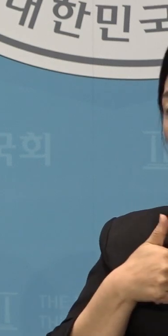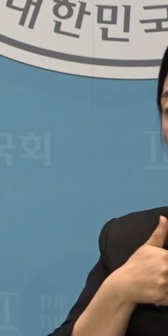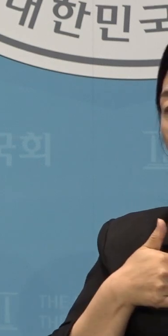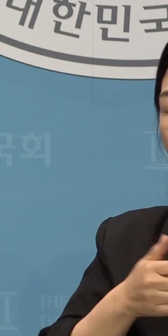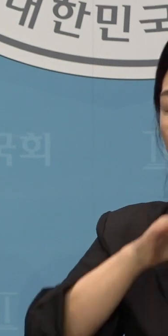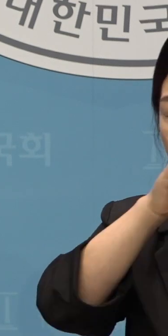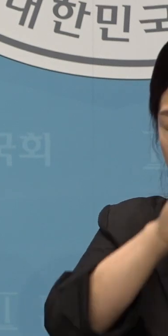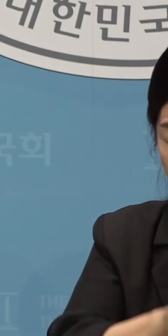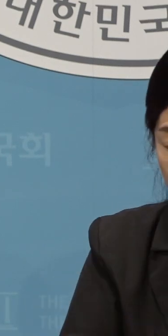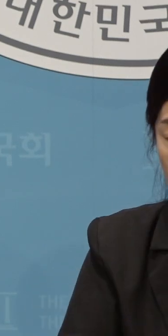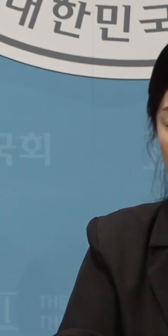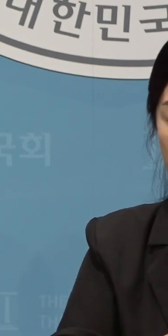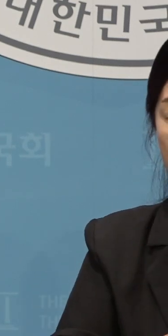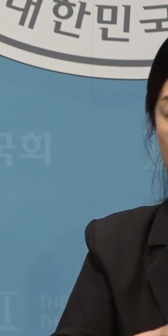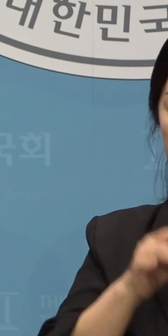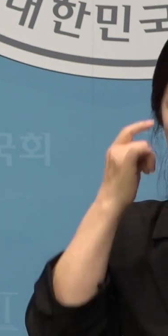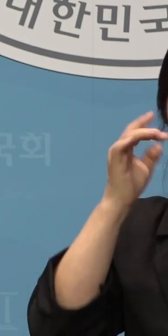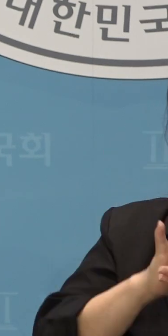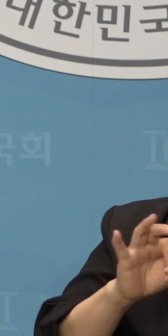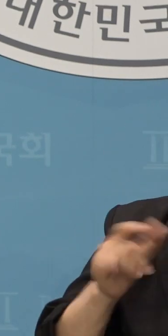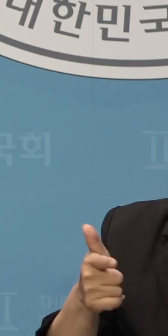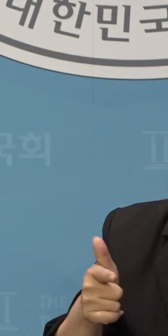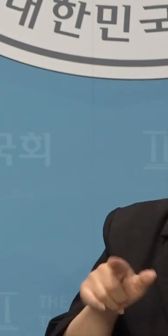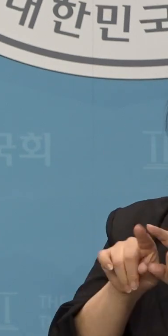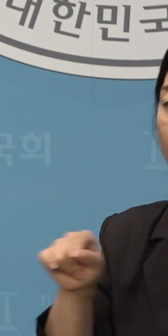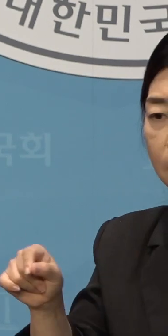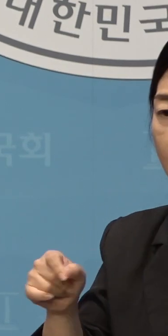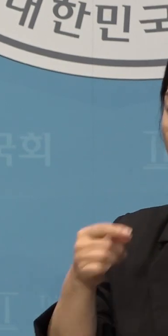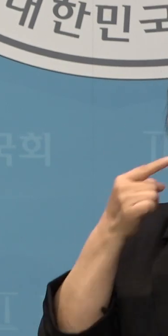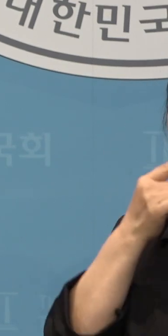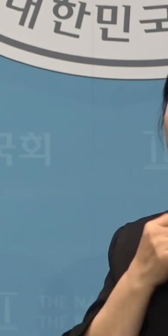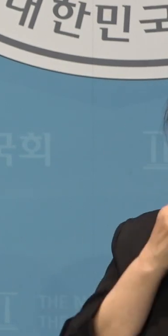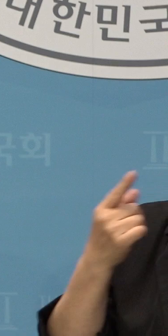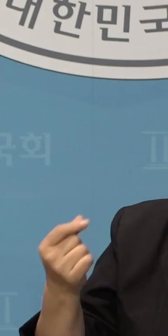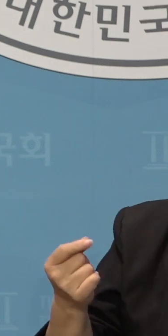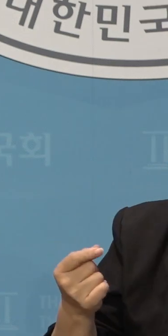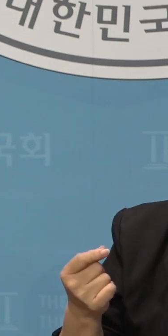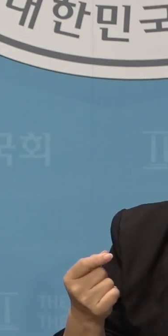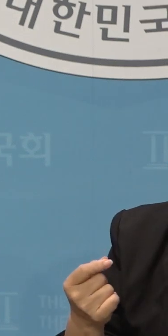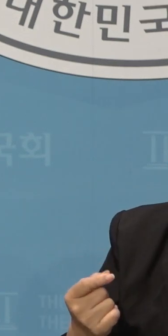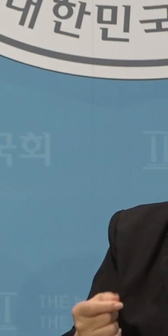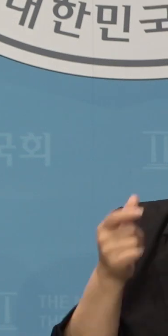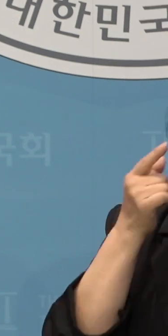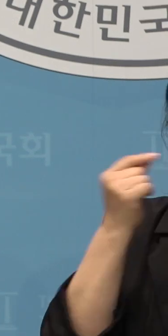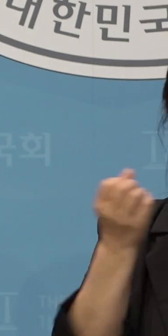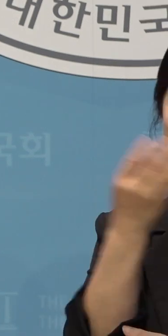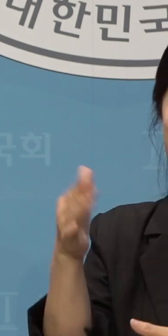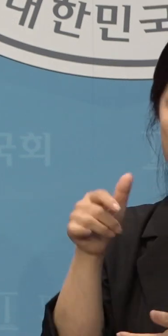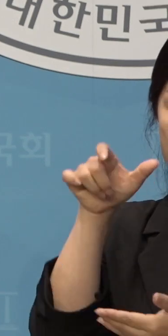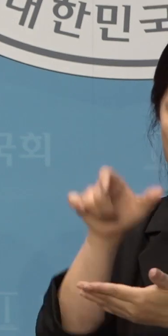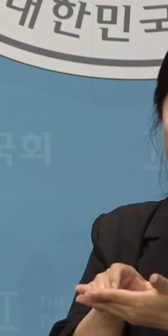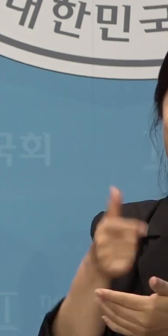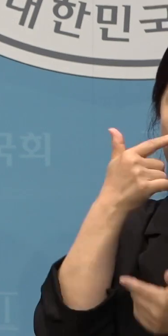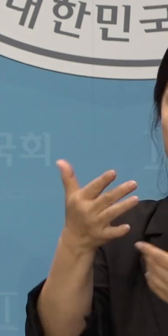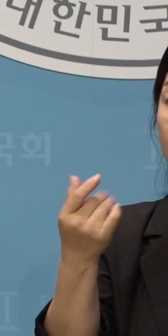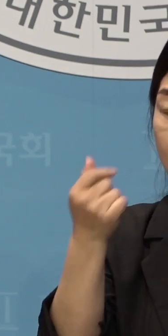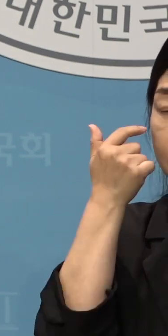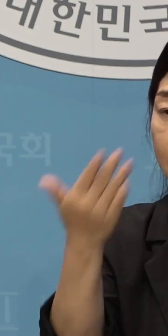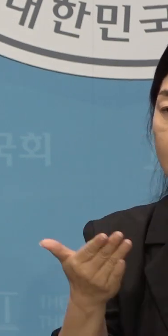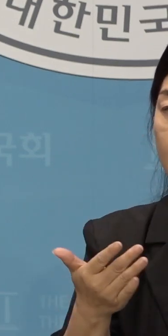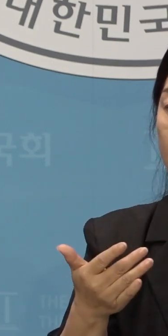매달리는 파렴치한 정권입니다. 아사히 신문의 보도가 사실인지 정부 여당은 명명백백하게 밝혀야